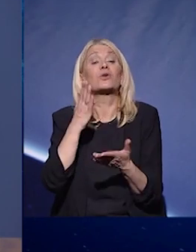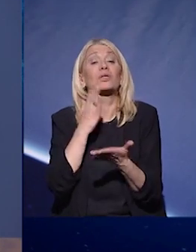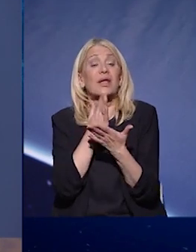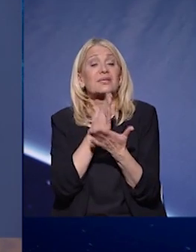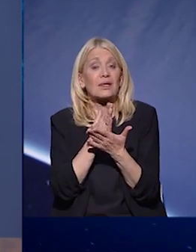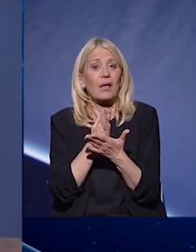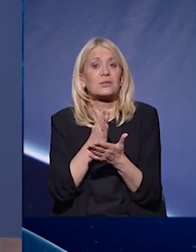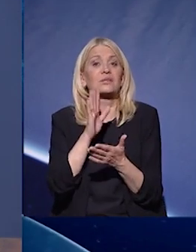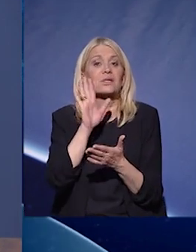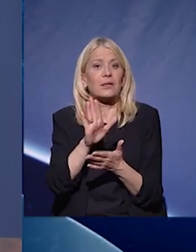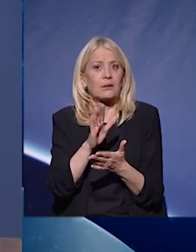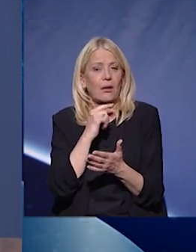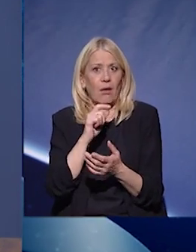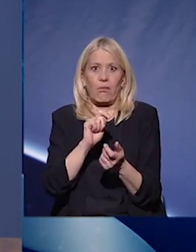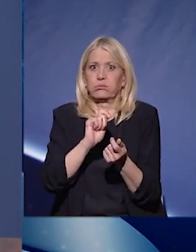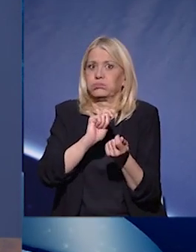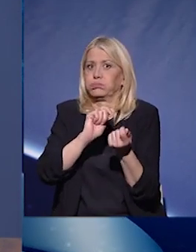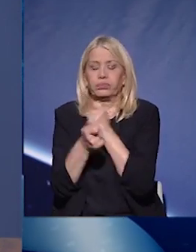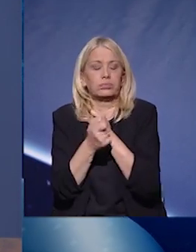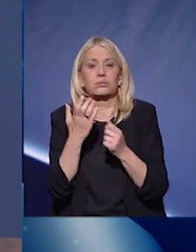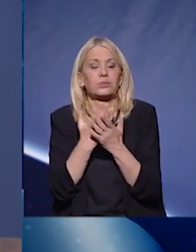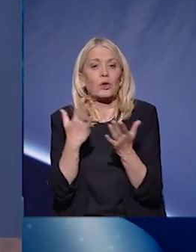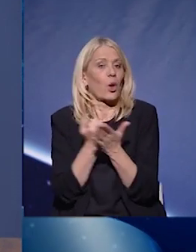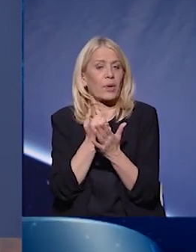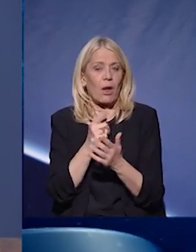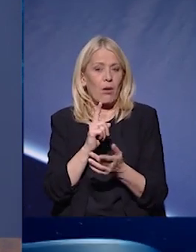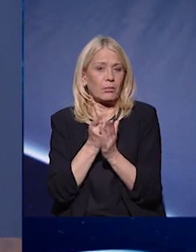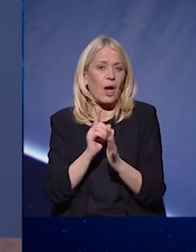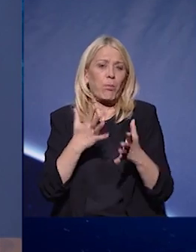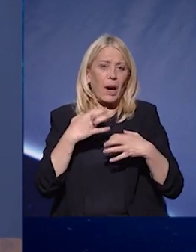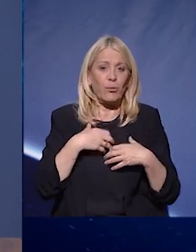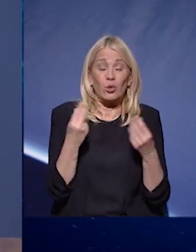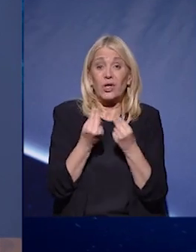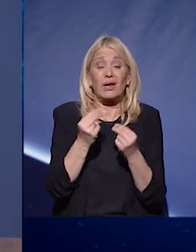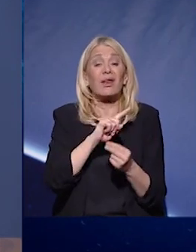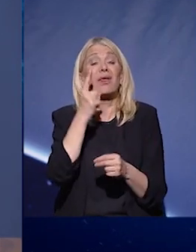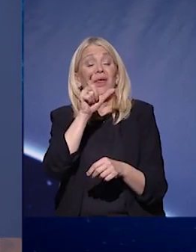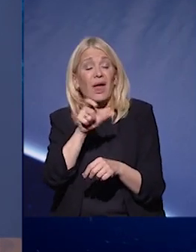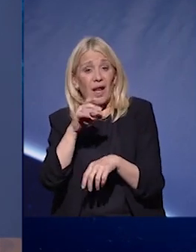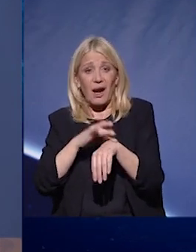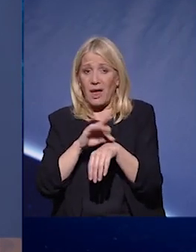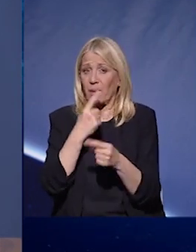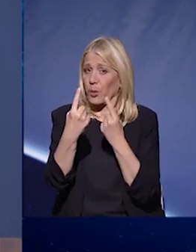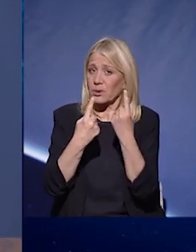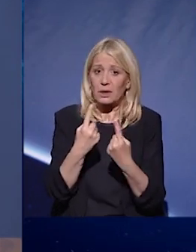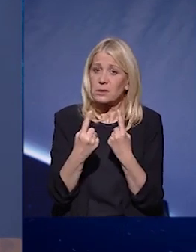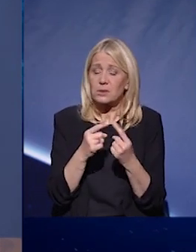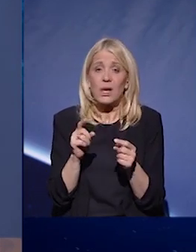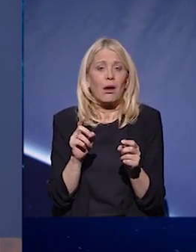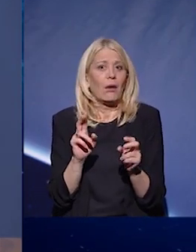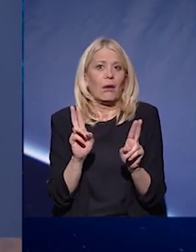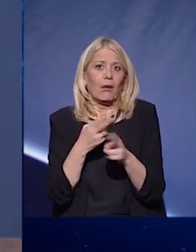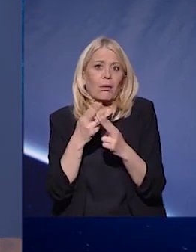desiti tako rapidna progresija da sigurno nijedan kliničar za svakog pojedinca ne